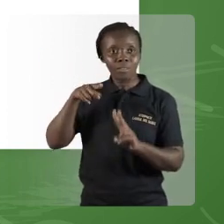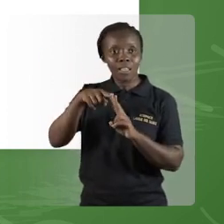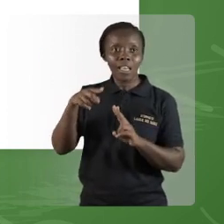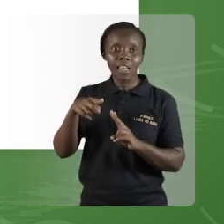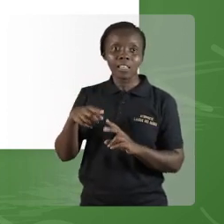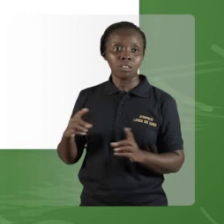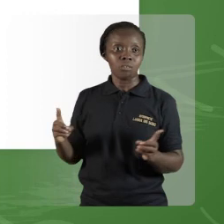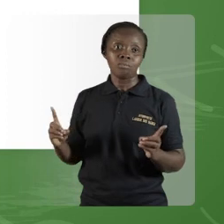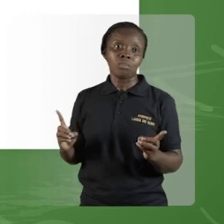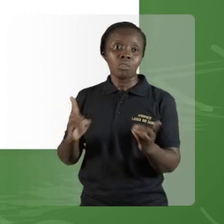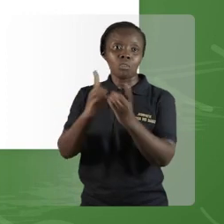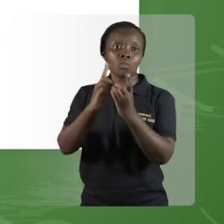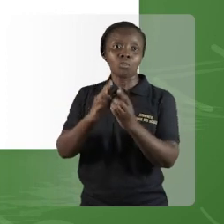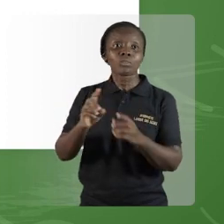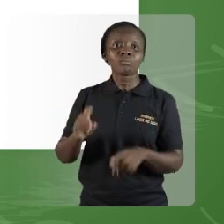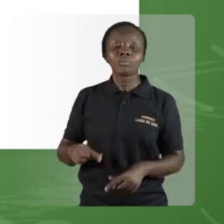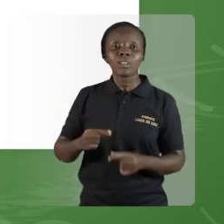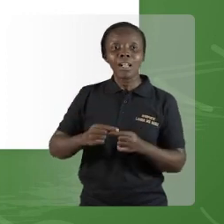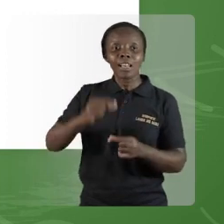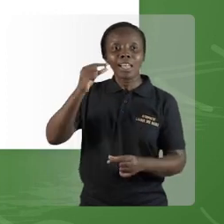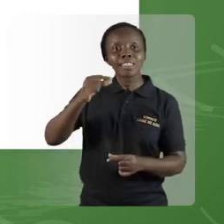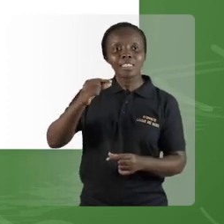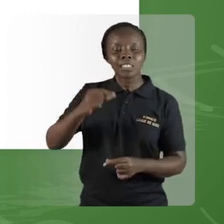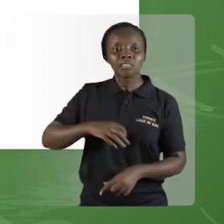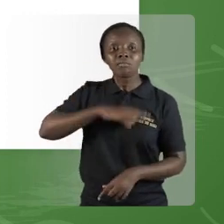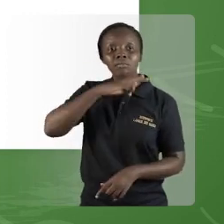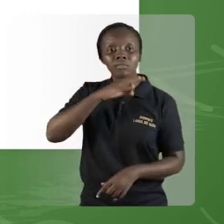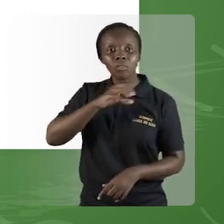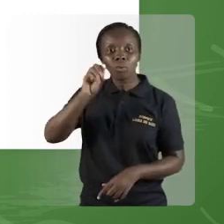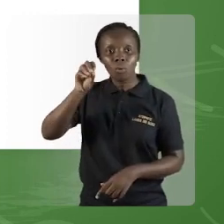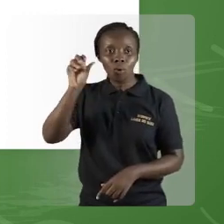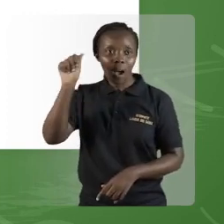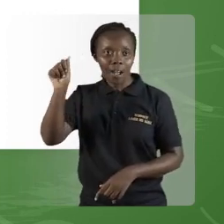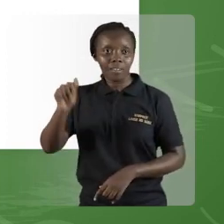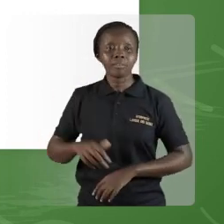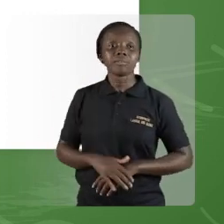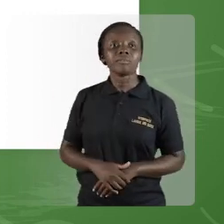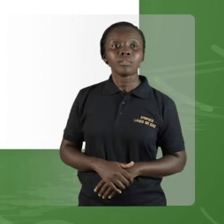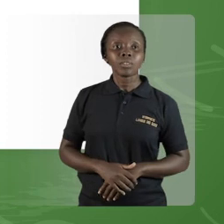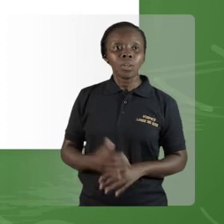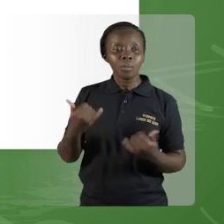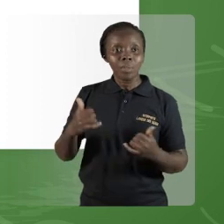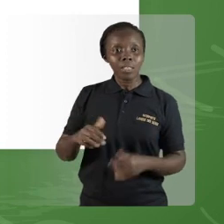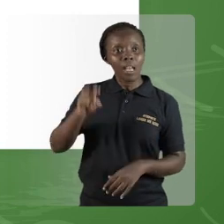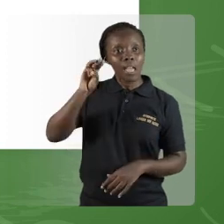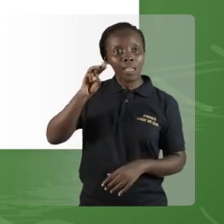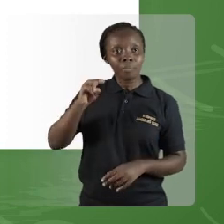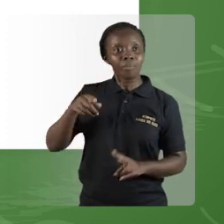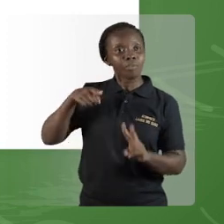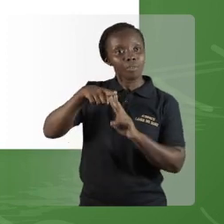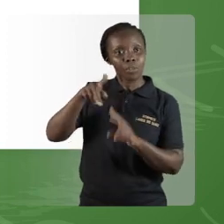P par rapport à l'axe delta est positif parce que, il suffit de regarder, la force va faire